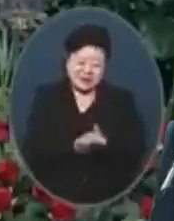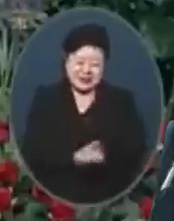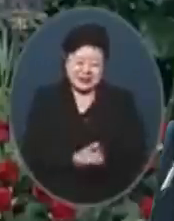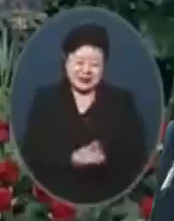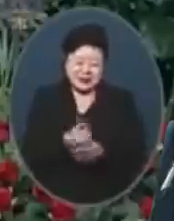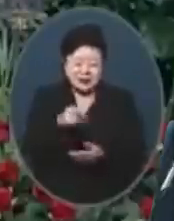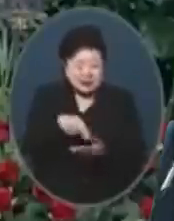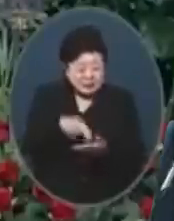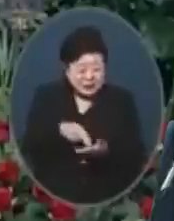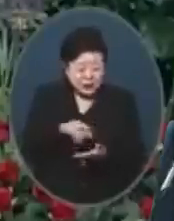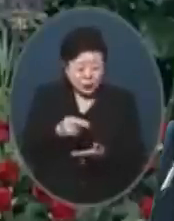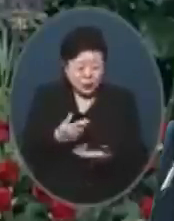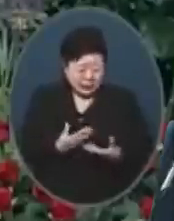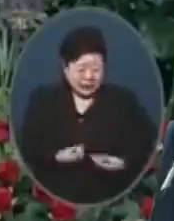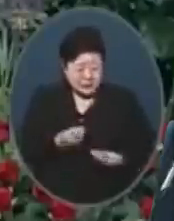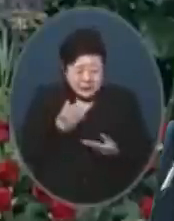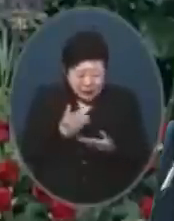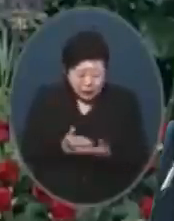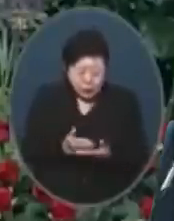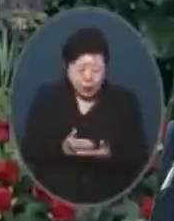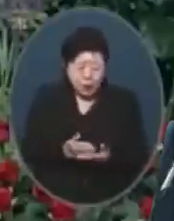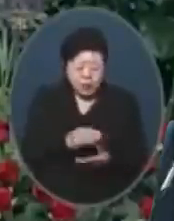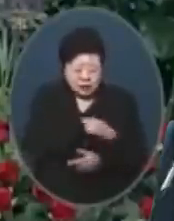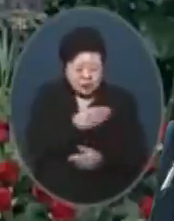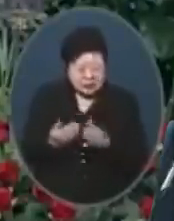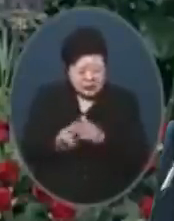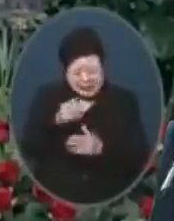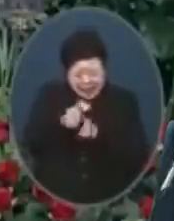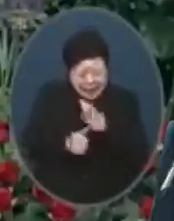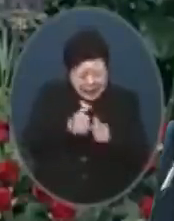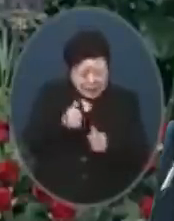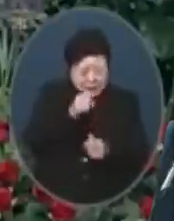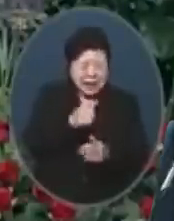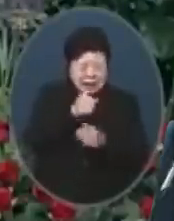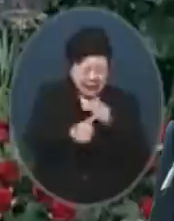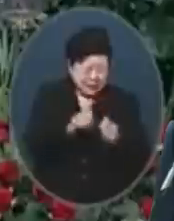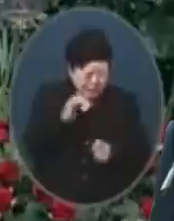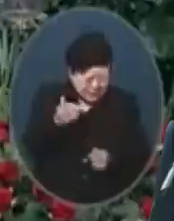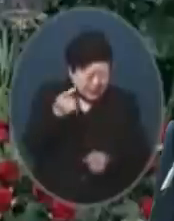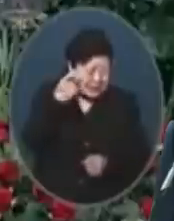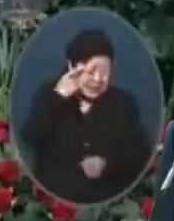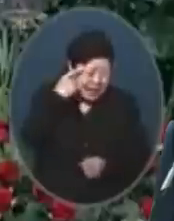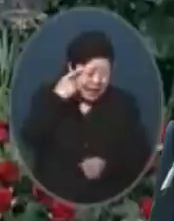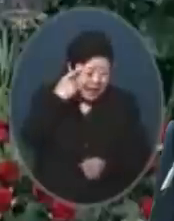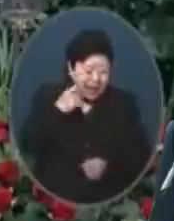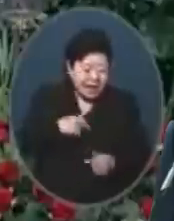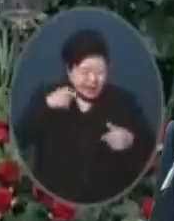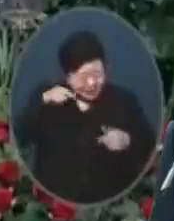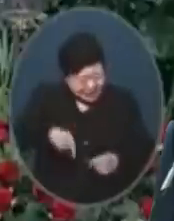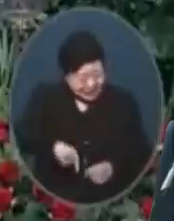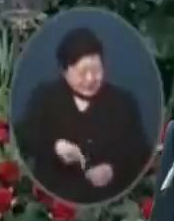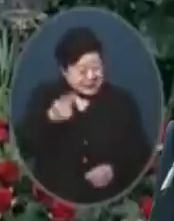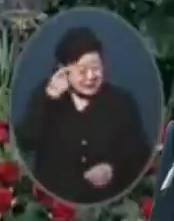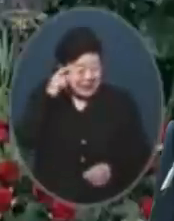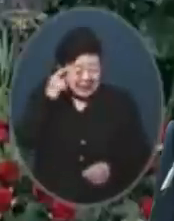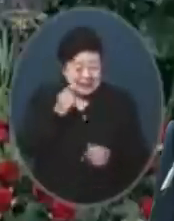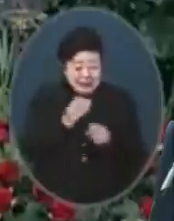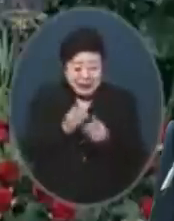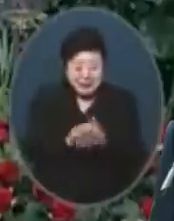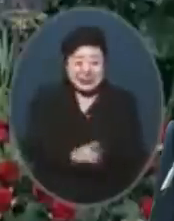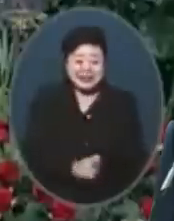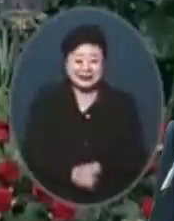어떠한 상황에서도 낙심하지 말고 전능하신 하나님이 나의 하나님이 되신다는 것을 깊이 생각하시기